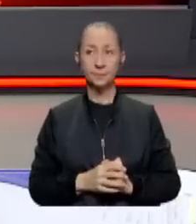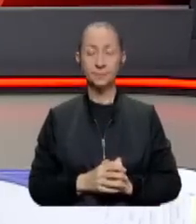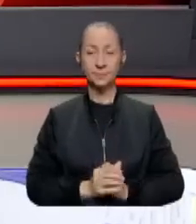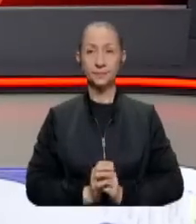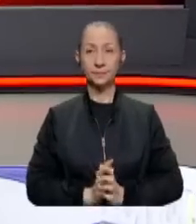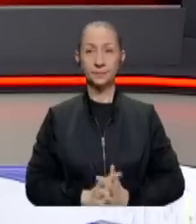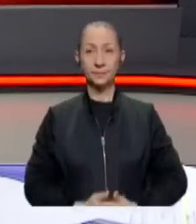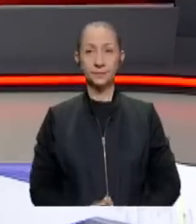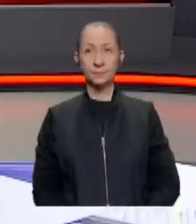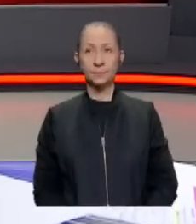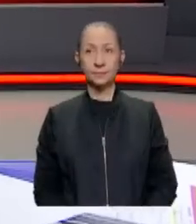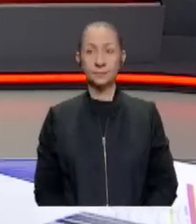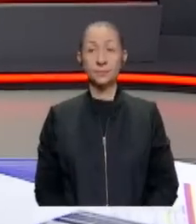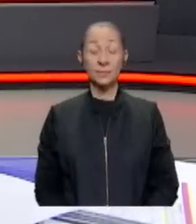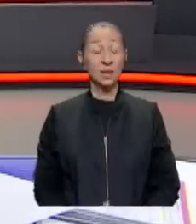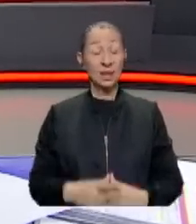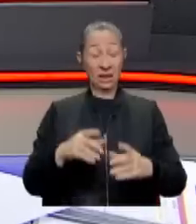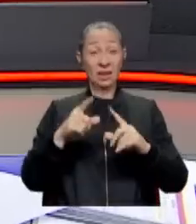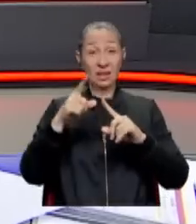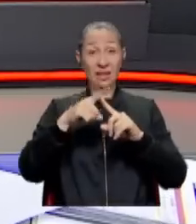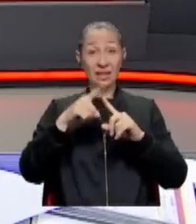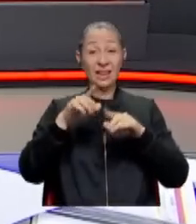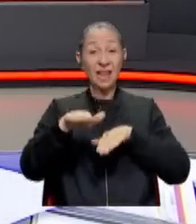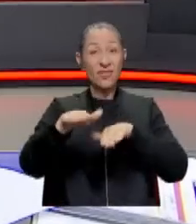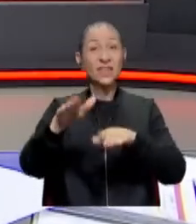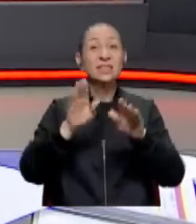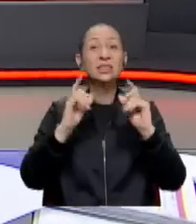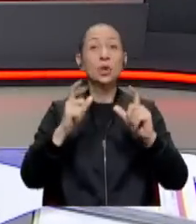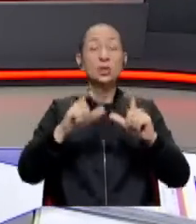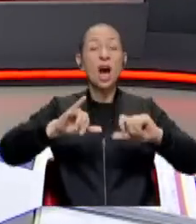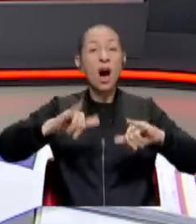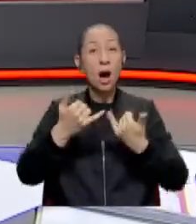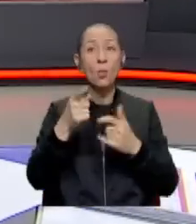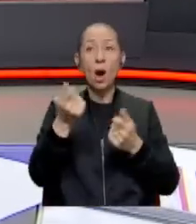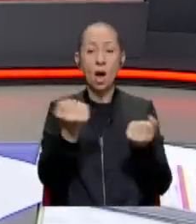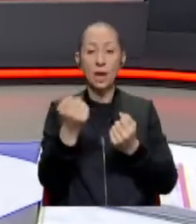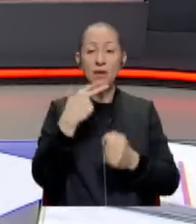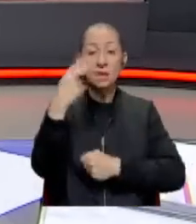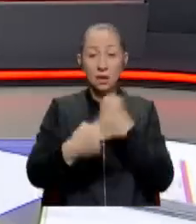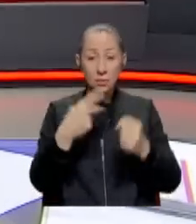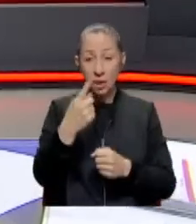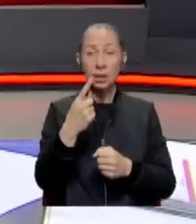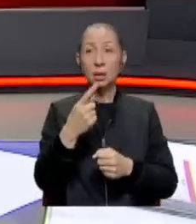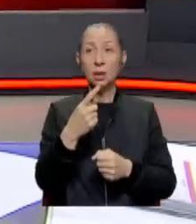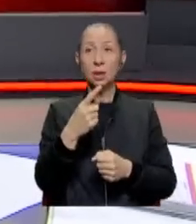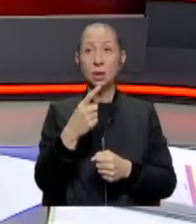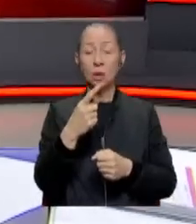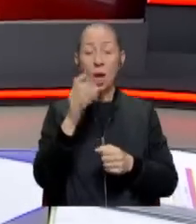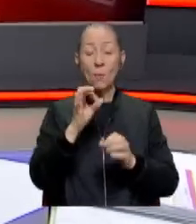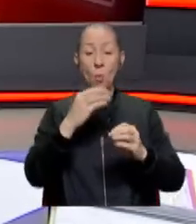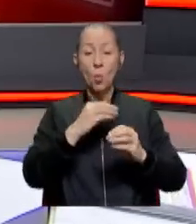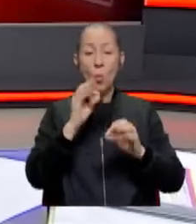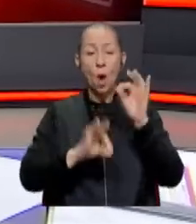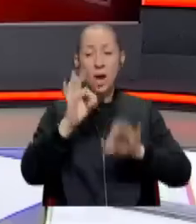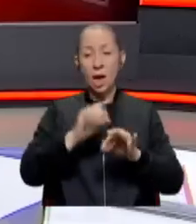Efendim trafik sigortası Belimizi büküyor bu binek araçlar 2 yılda bir Türk muayene